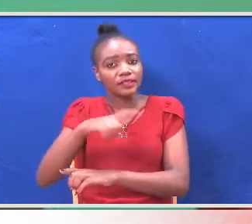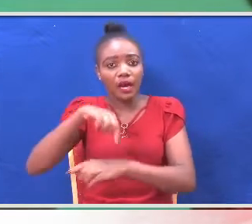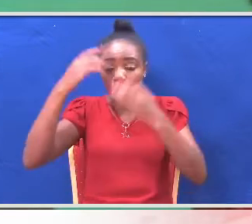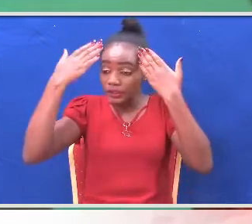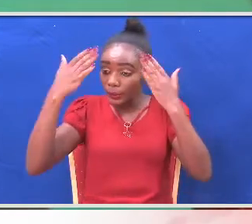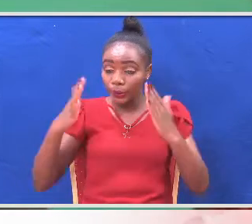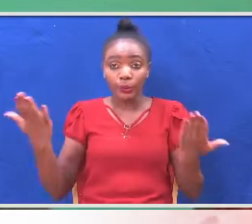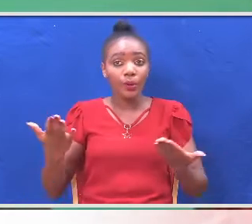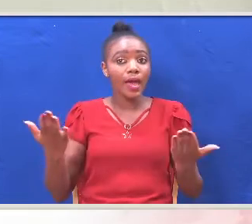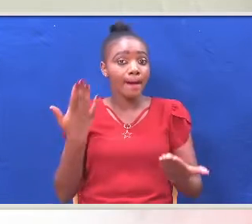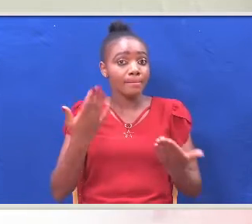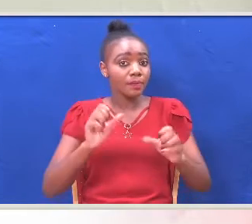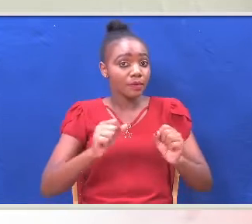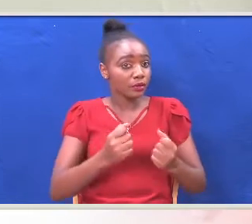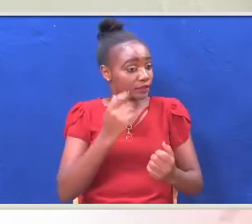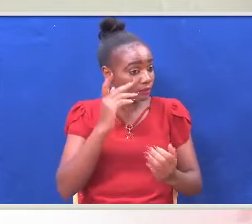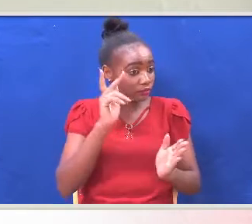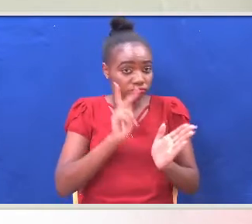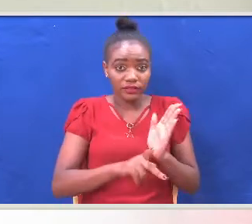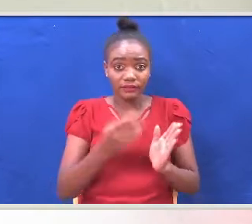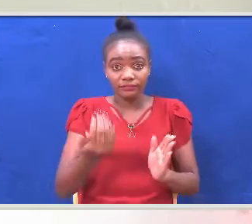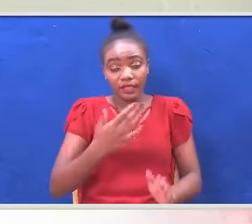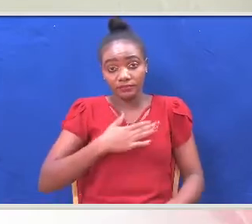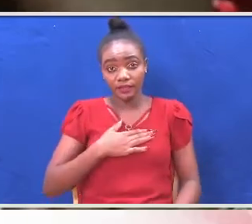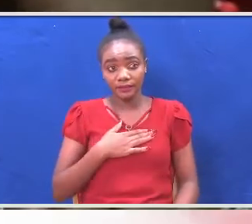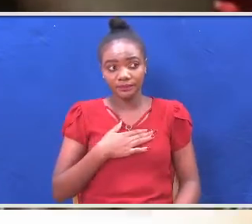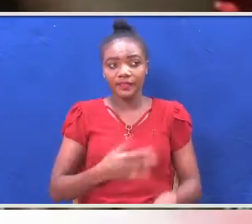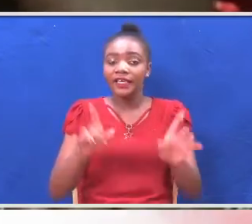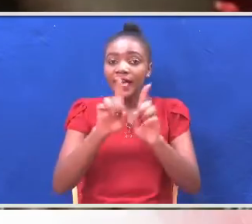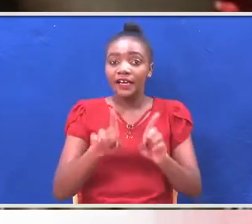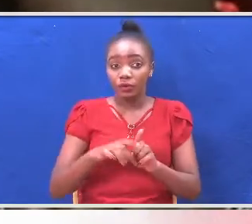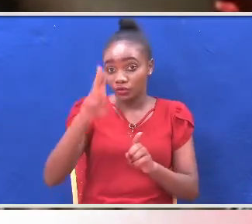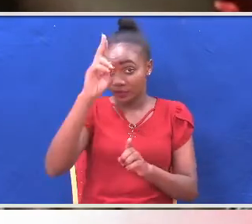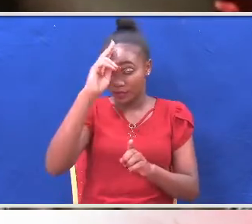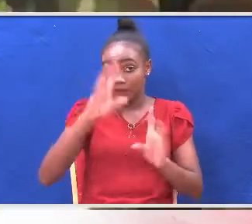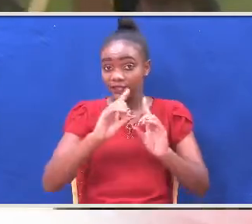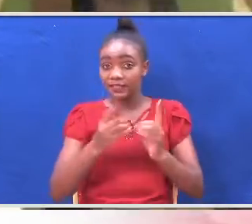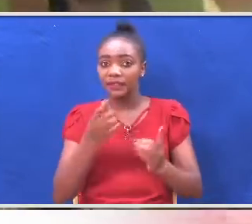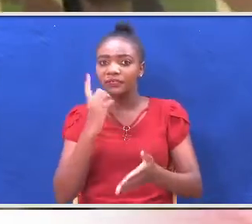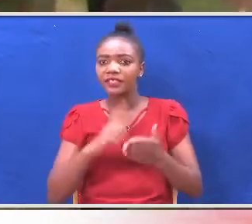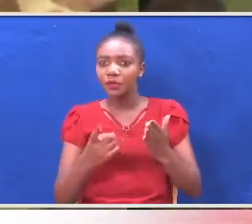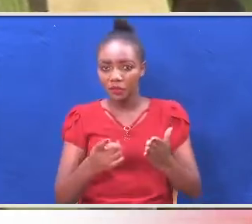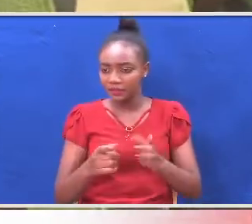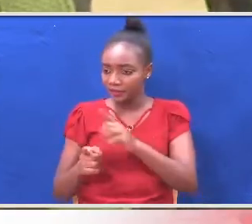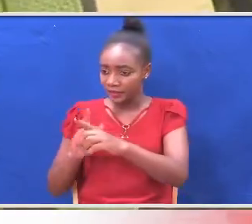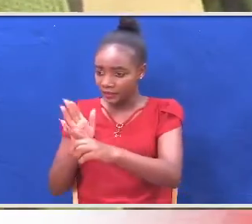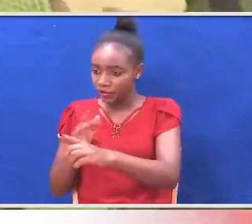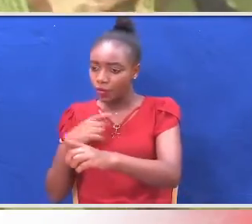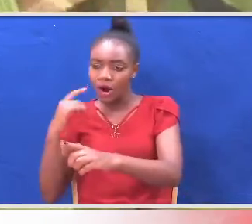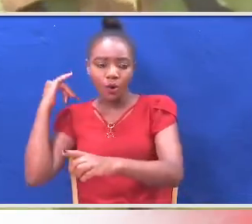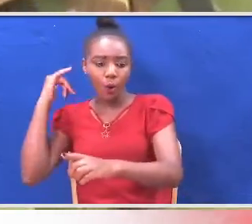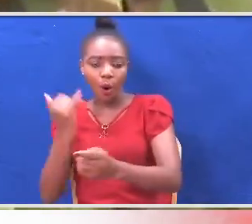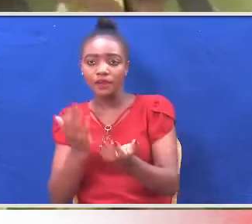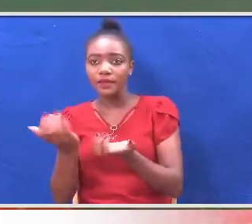ni angeua mtoto yangu. Japo idara ya polisi lidai kwamba ni Chemtai aliyekuwa akimvizia mtuhumiwa aliyempiga risasi,